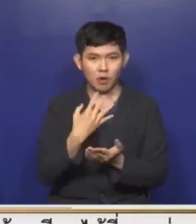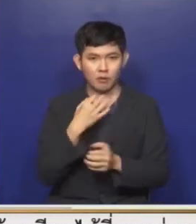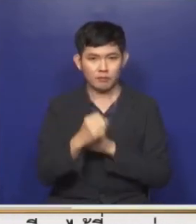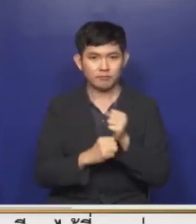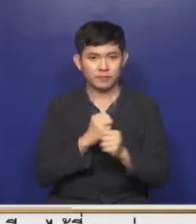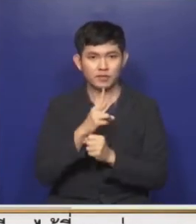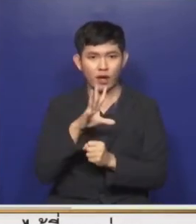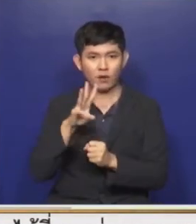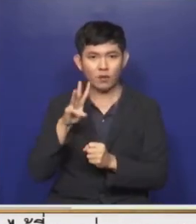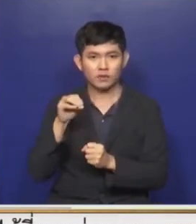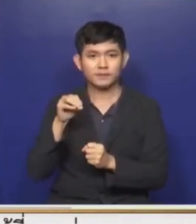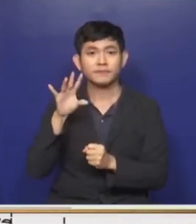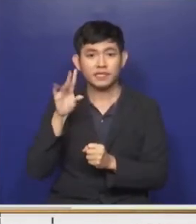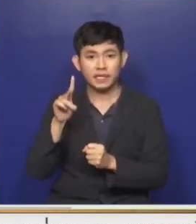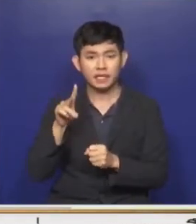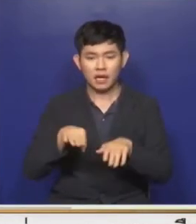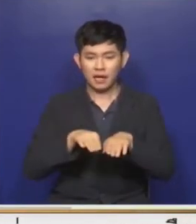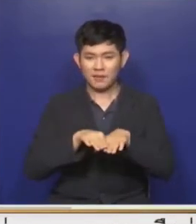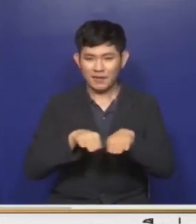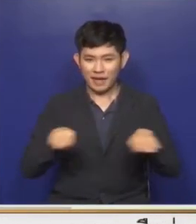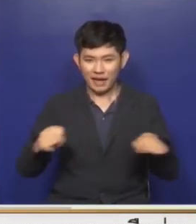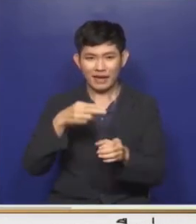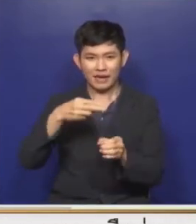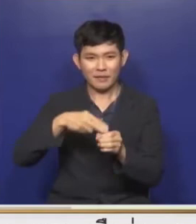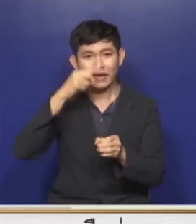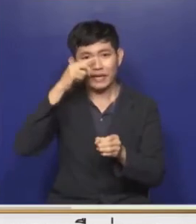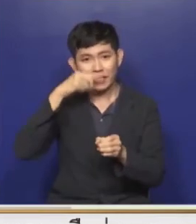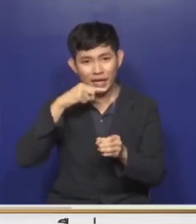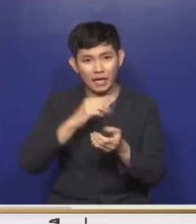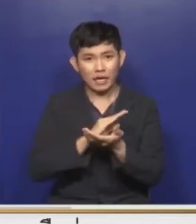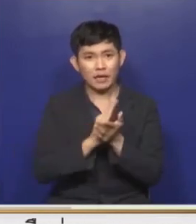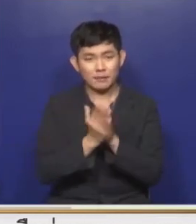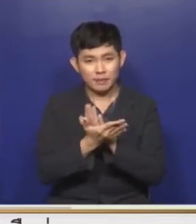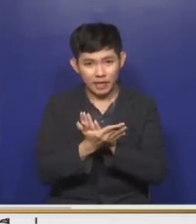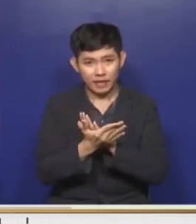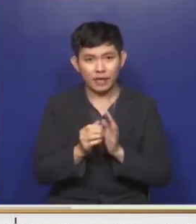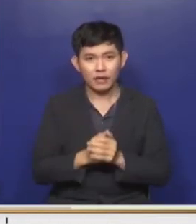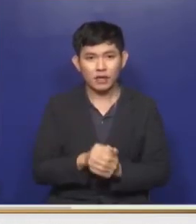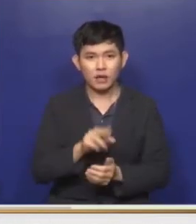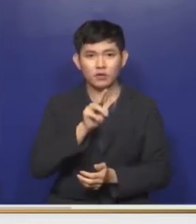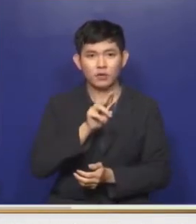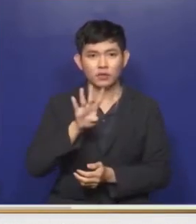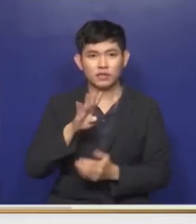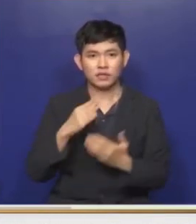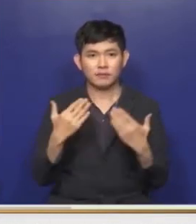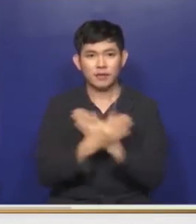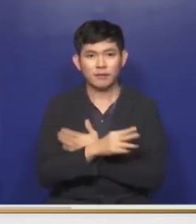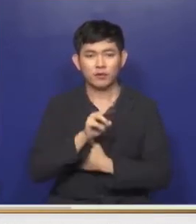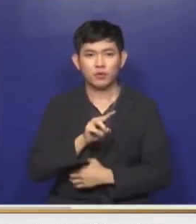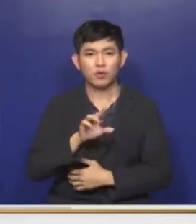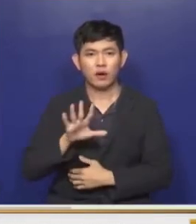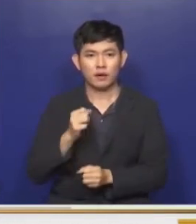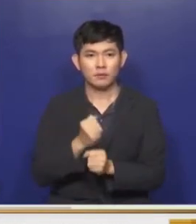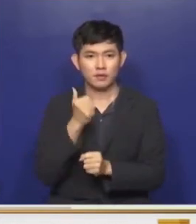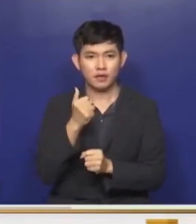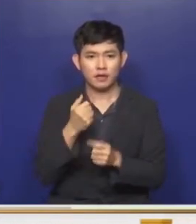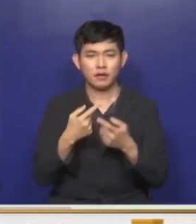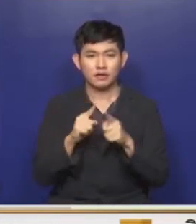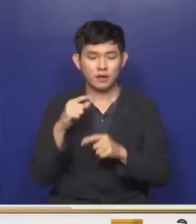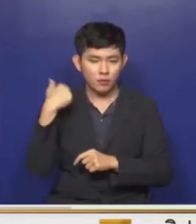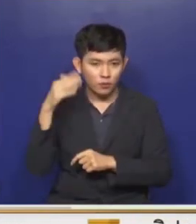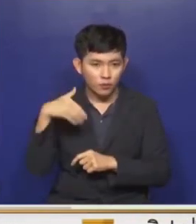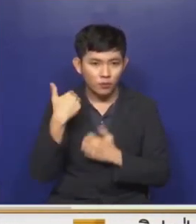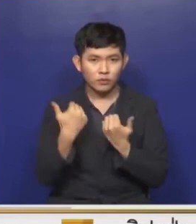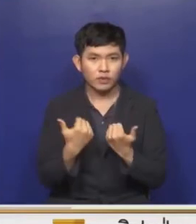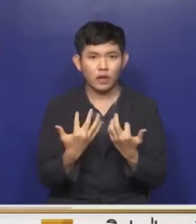2,500 นนน candตรฐานนำมนในประเทศไยจะสามารถเปลี่ยนจาก Euro 4 ไปเป Euro 5 ได้ซึพอถเวลานั้น